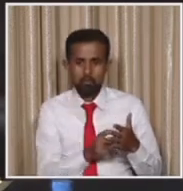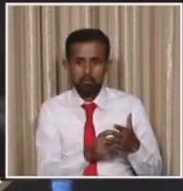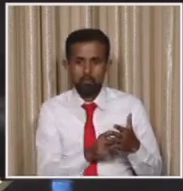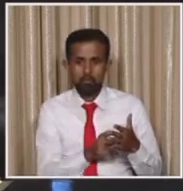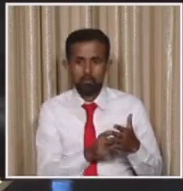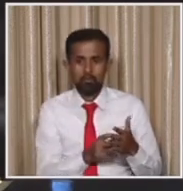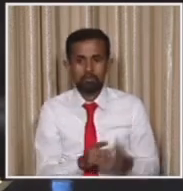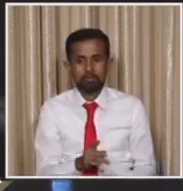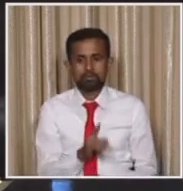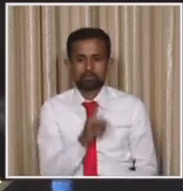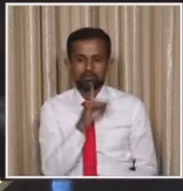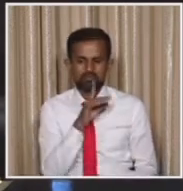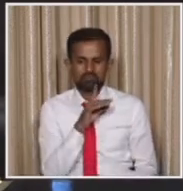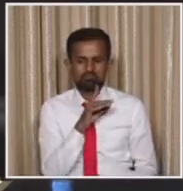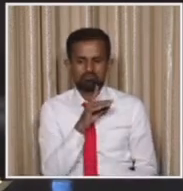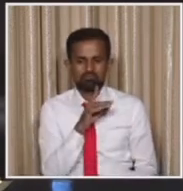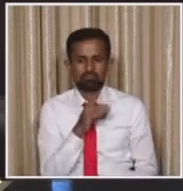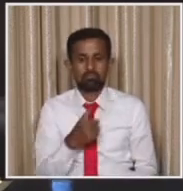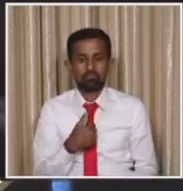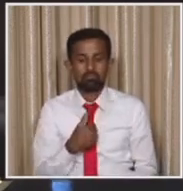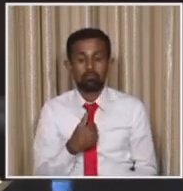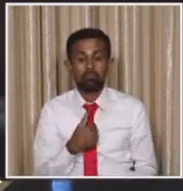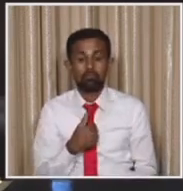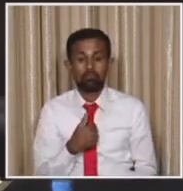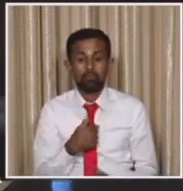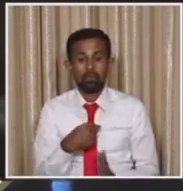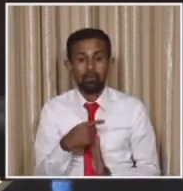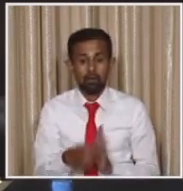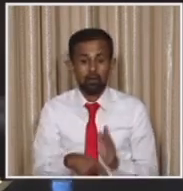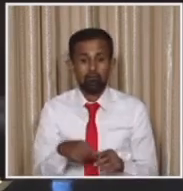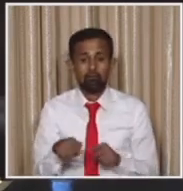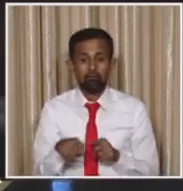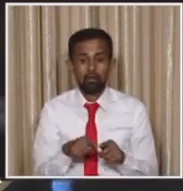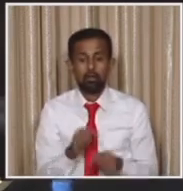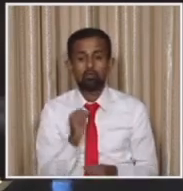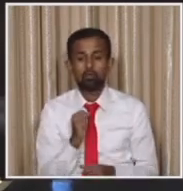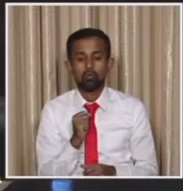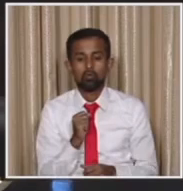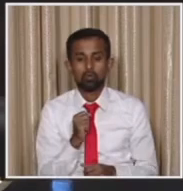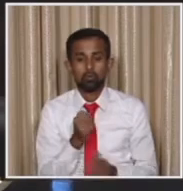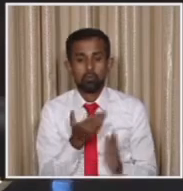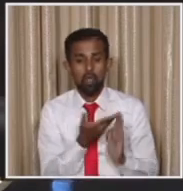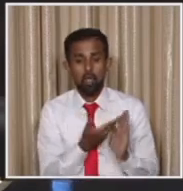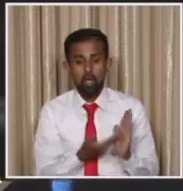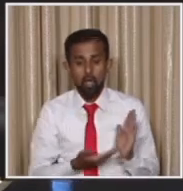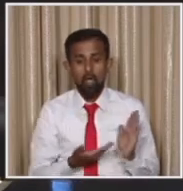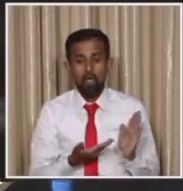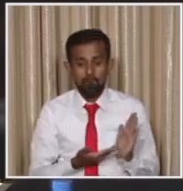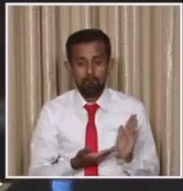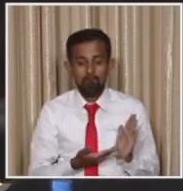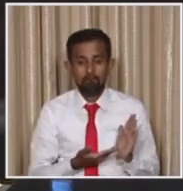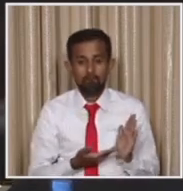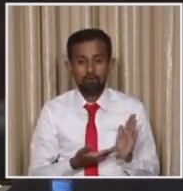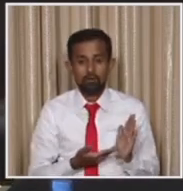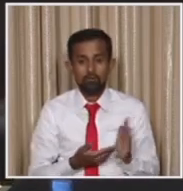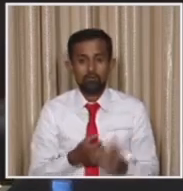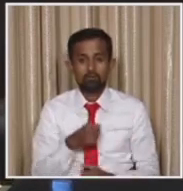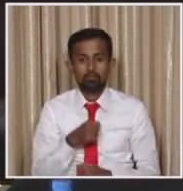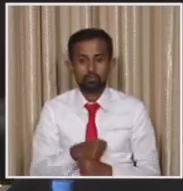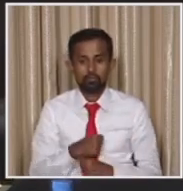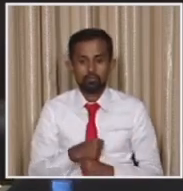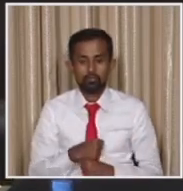අතවසයෙන්ම ලැජ්ජා සහගත හිතෙනවා රටක් හැටියට. මොකද මේකේ තියෙනවා